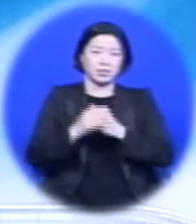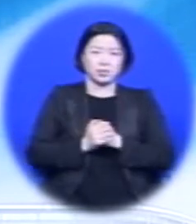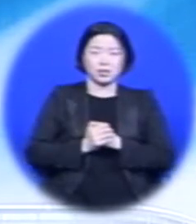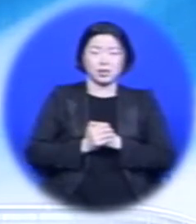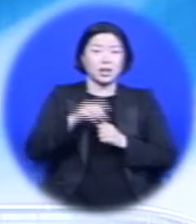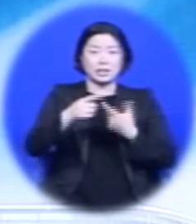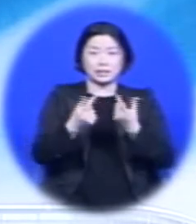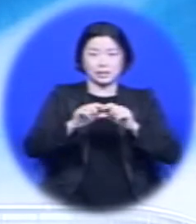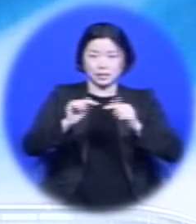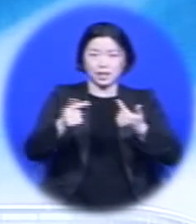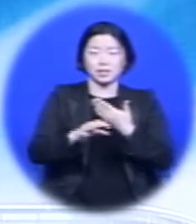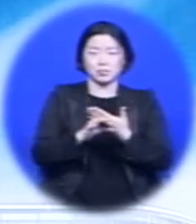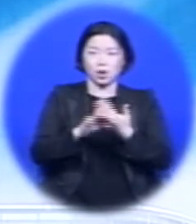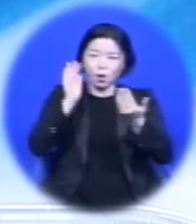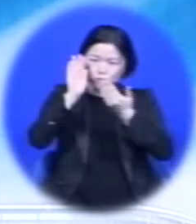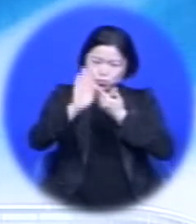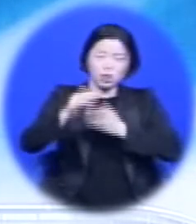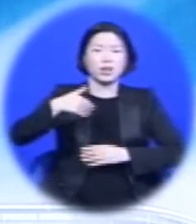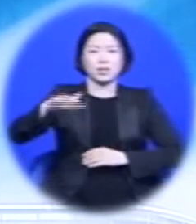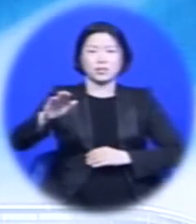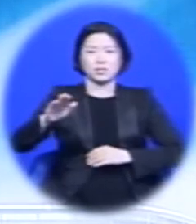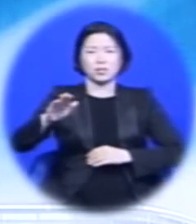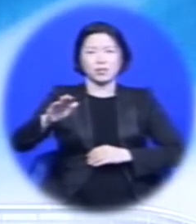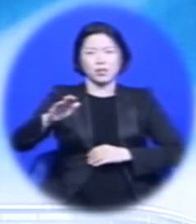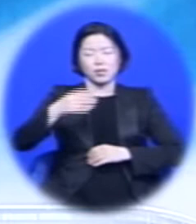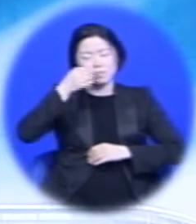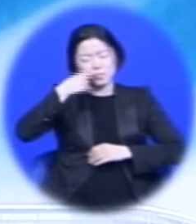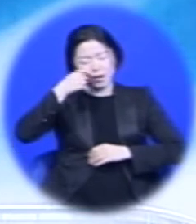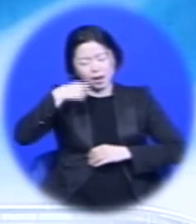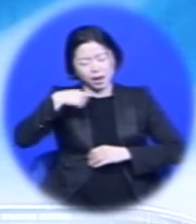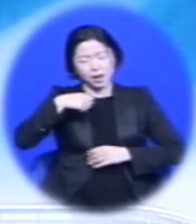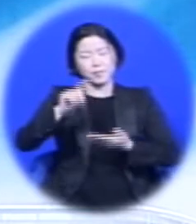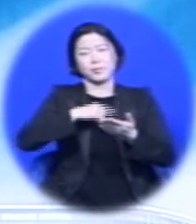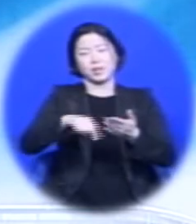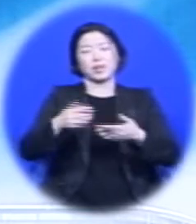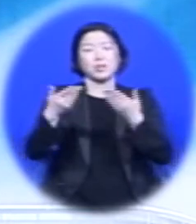그렇지 않으면 나중에 가서 정말 피눈물 나는 대가를 지불하게 됩니다.